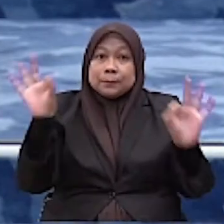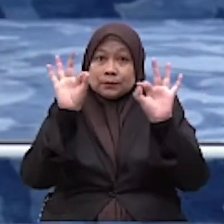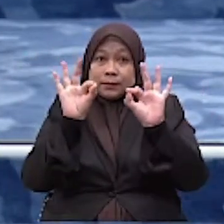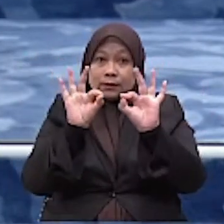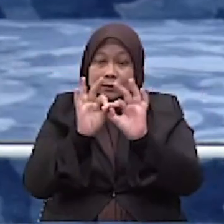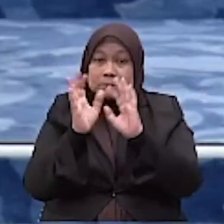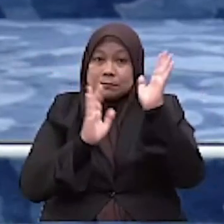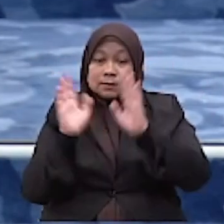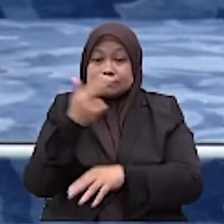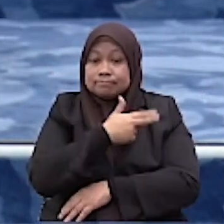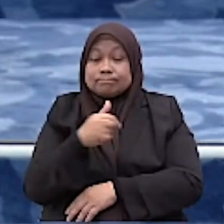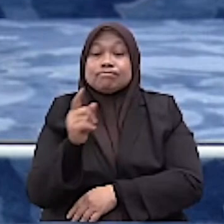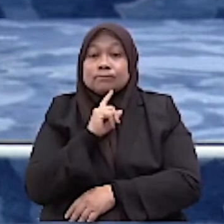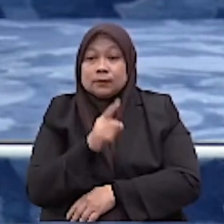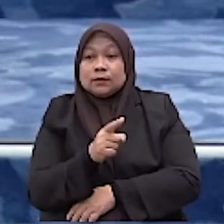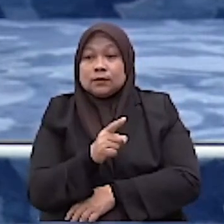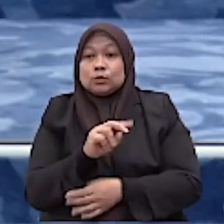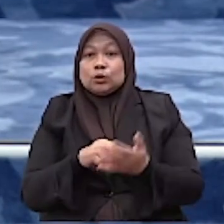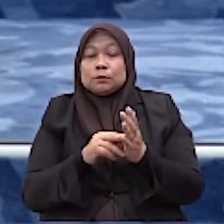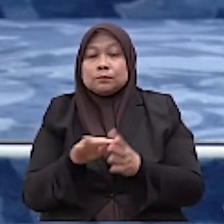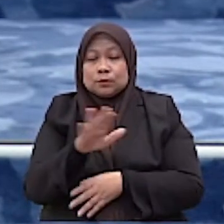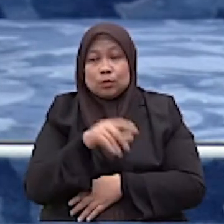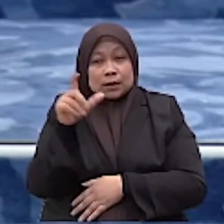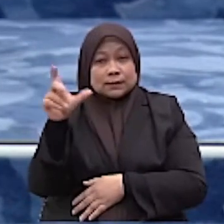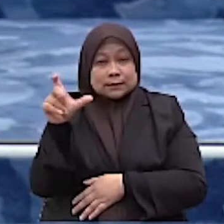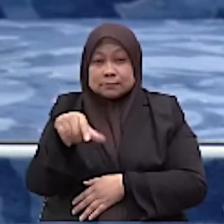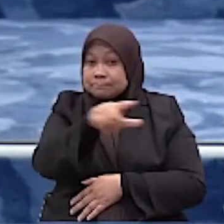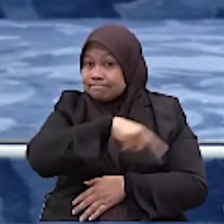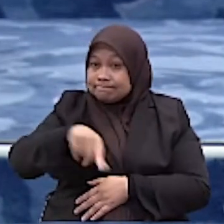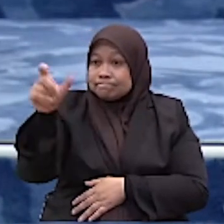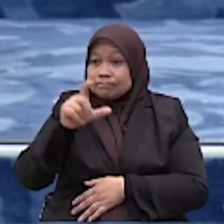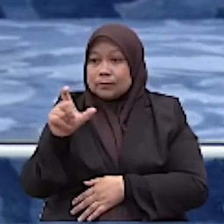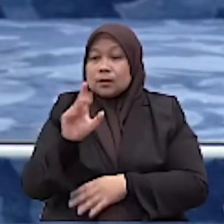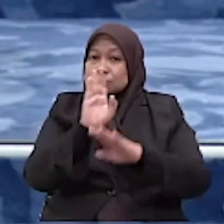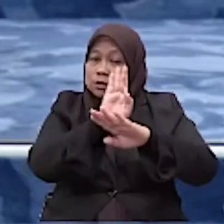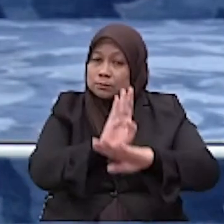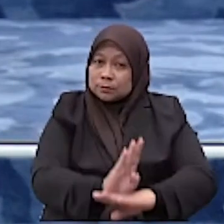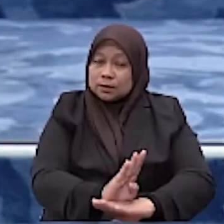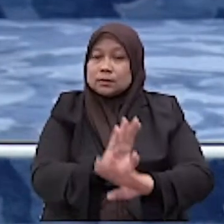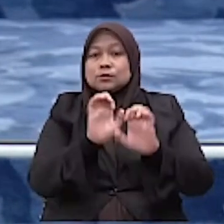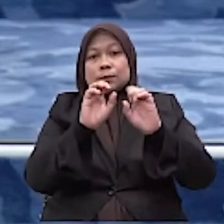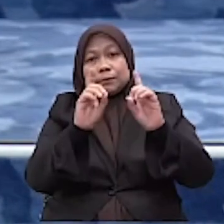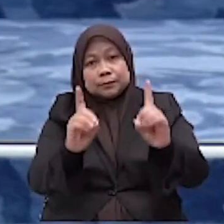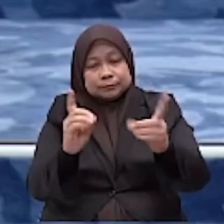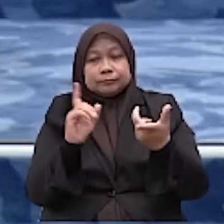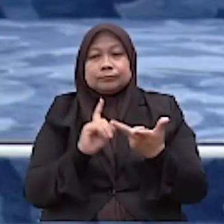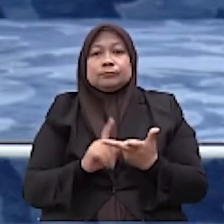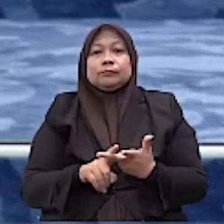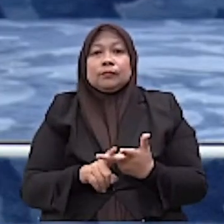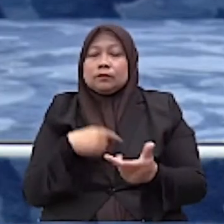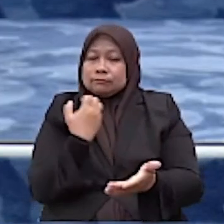satu rumpun umat Islam soal budaya soal pendidikan soal